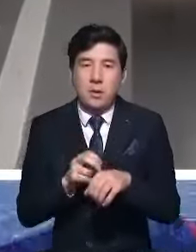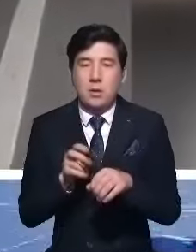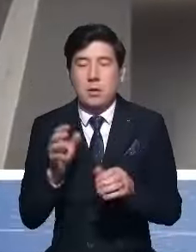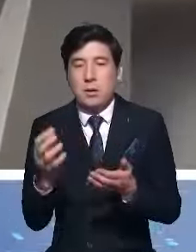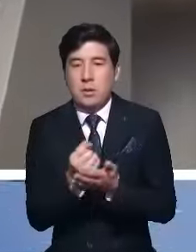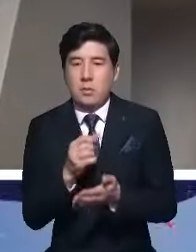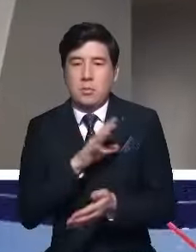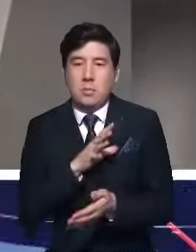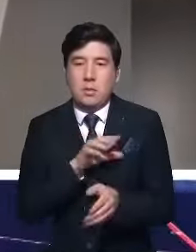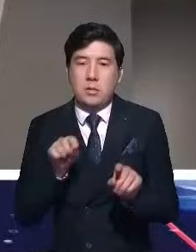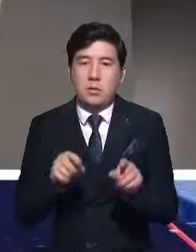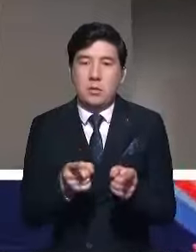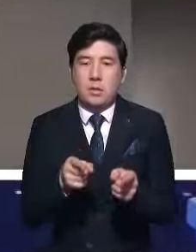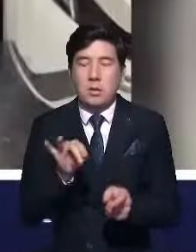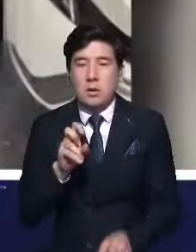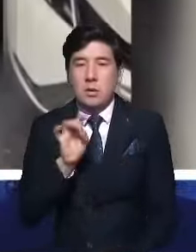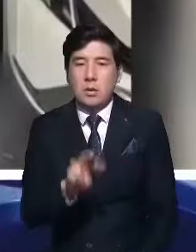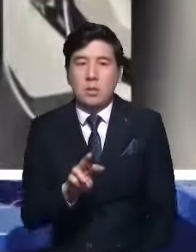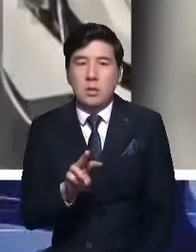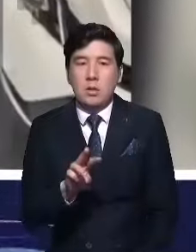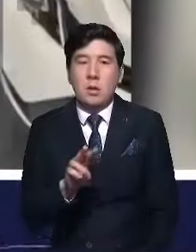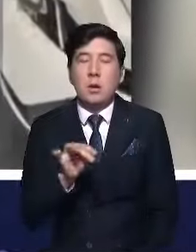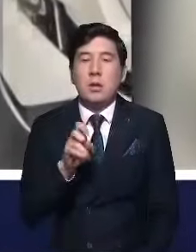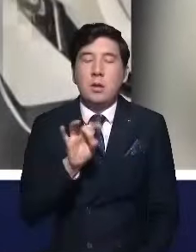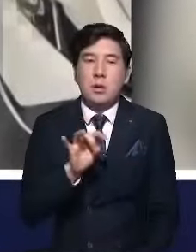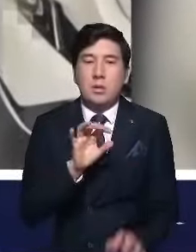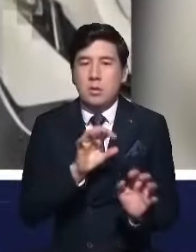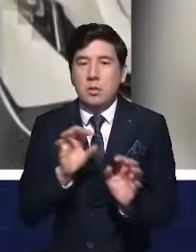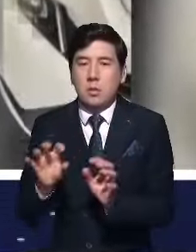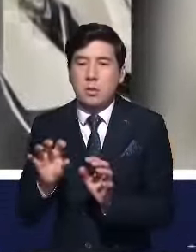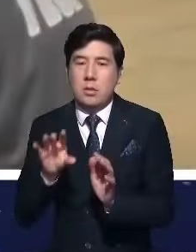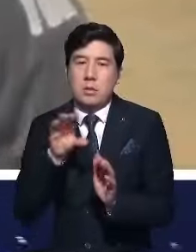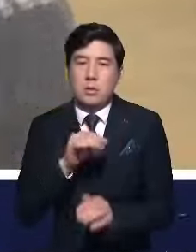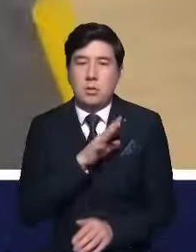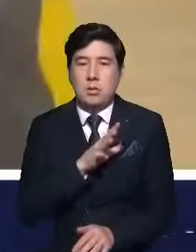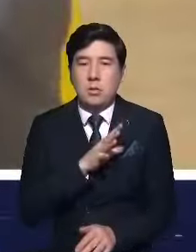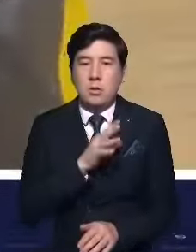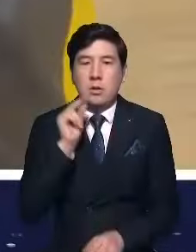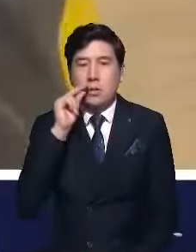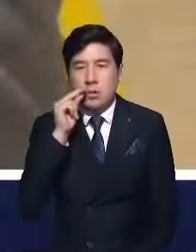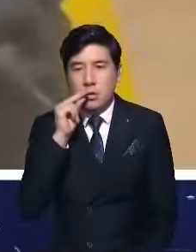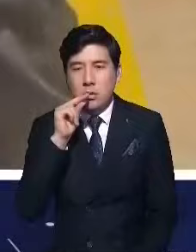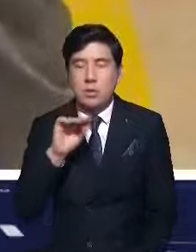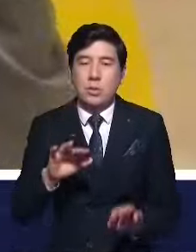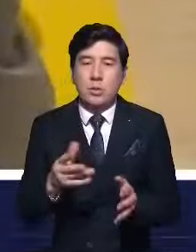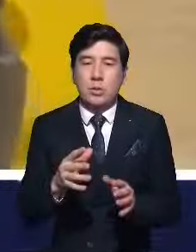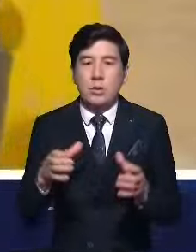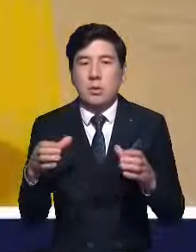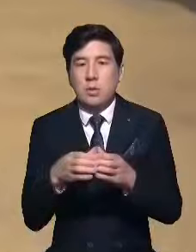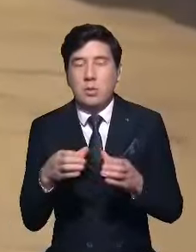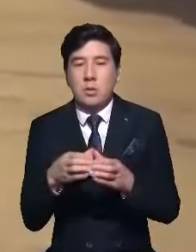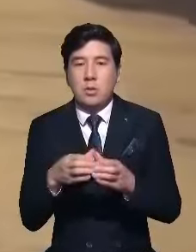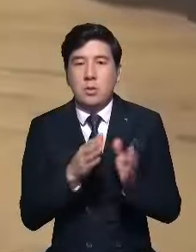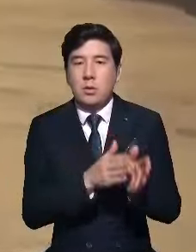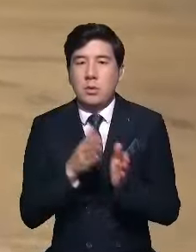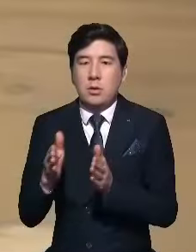таныстырып, азаматтардан ақша талап етіп, алаяқтық және қылмыстық қамқорлық көрсетумен айналысқан. Шымкентте дәл осындай жолмен бір топ адам тұрғындардан ай